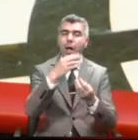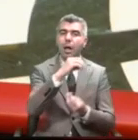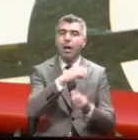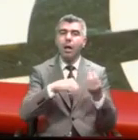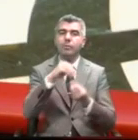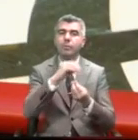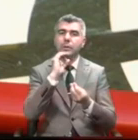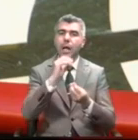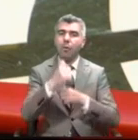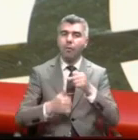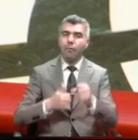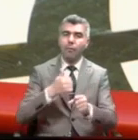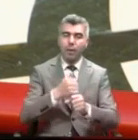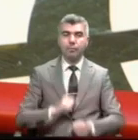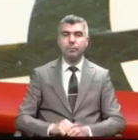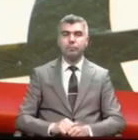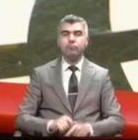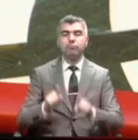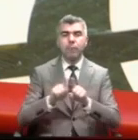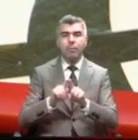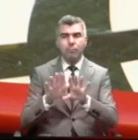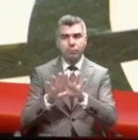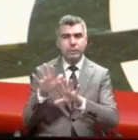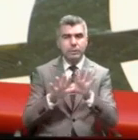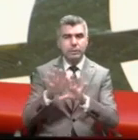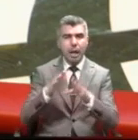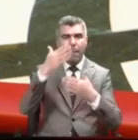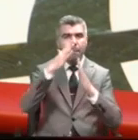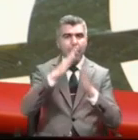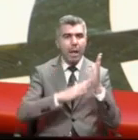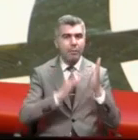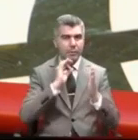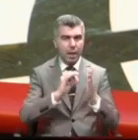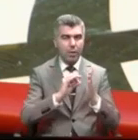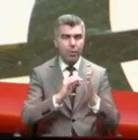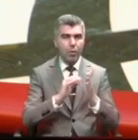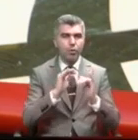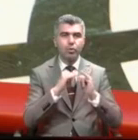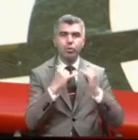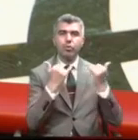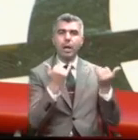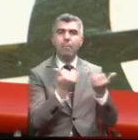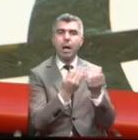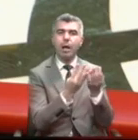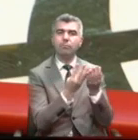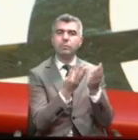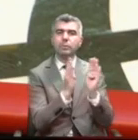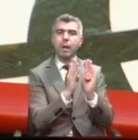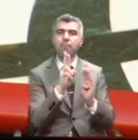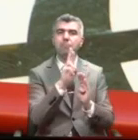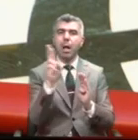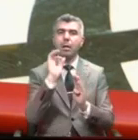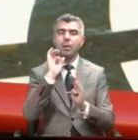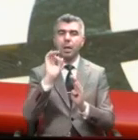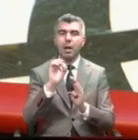احسن الظروف فيما يخص الترتيبات بارض الوطن تم اجتماع اللجنه الملكيه للحج يوم الاربعاء 17 رجب